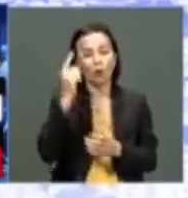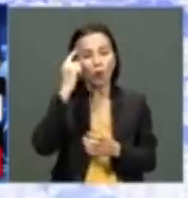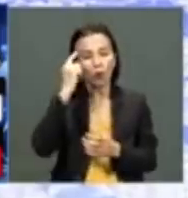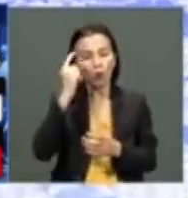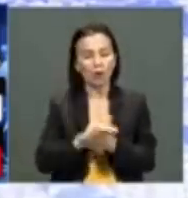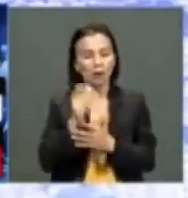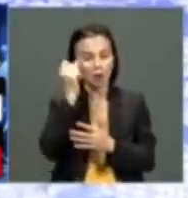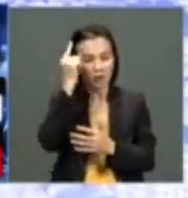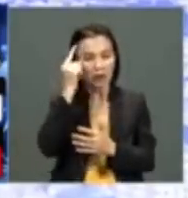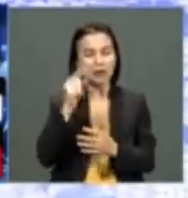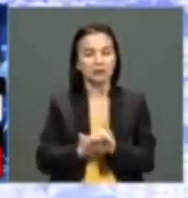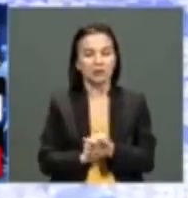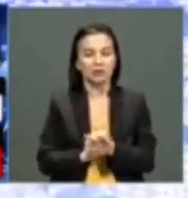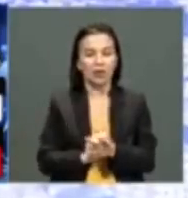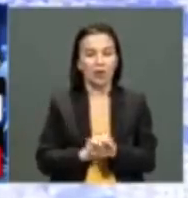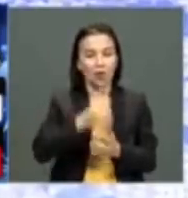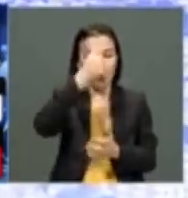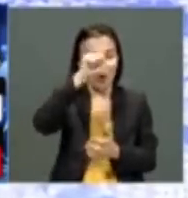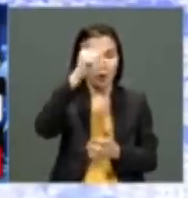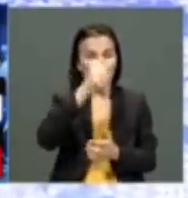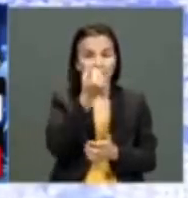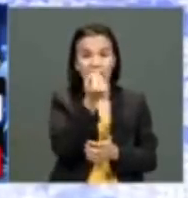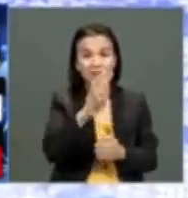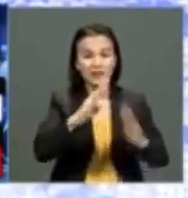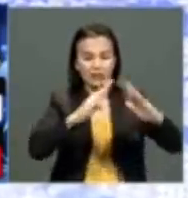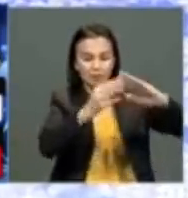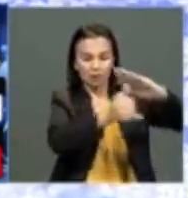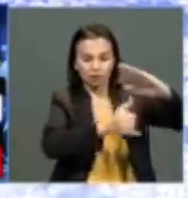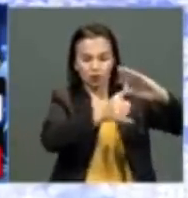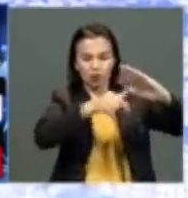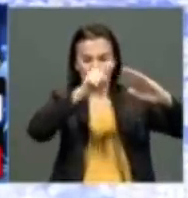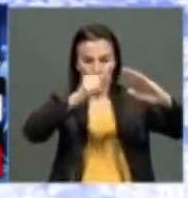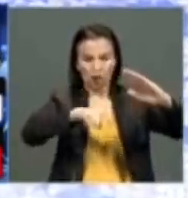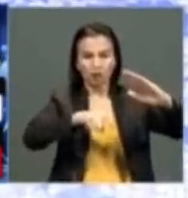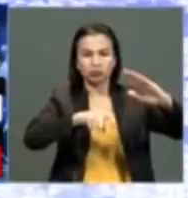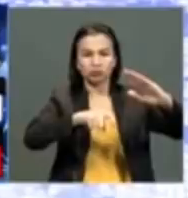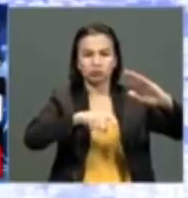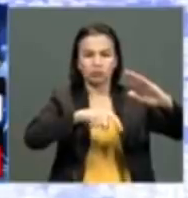นะครับก็ทบกระทรวงการต่างประเทศนะครับได้ทำความเข้าใจกับทางสถานทูตต่างๆนะครับเพื่อขอความร่วมมือในการที่จะทำให้มีเกิดความเรียบร้อยมากขึ้นกว่านี้สิ่งต่างๆเหล่านี้หนึ่งที่ว่านะครับก็เรียนรู้ไปด้วยกันแล้วก็เข้าใจตรงกันว่ามันจะต้องเป็นแบบนี้14วันก็ไป 4วันจริงๆ 14